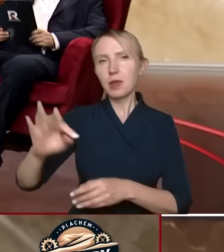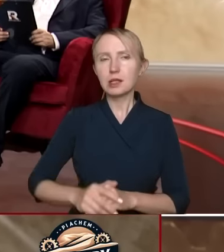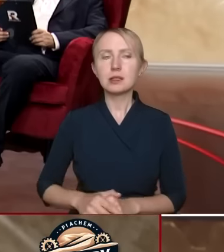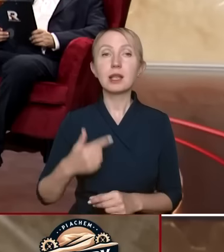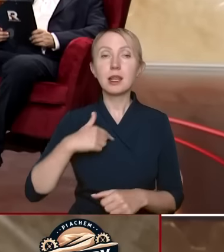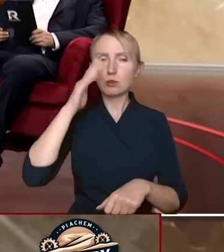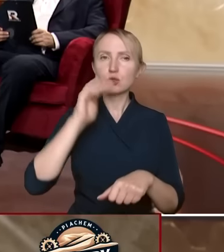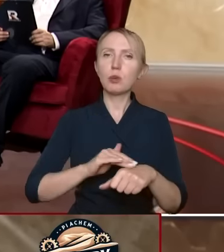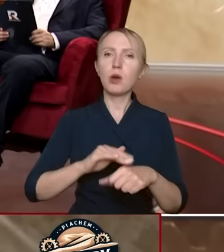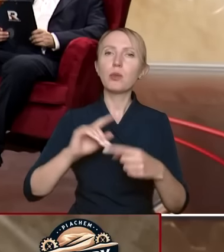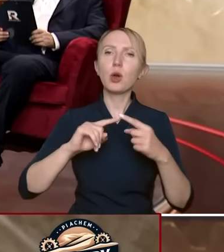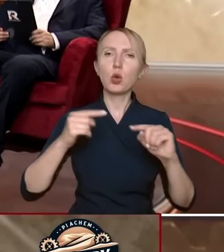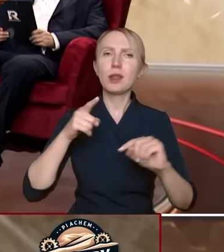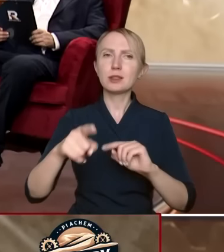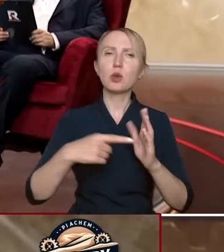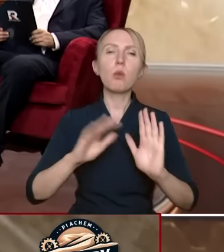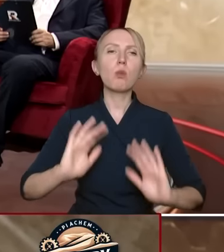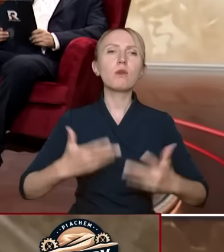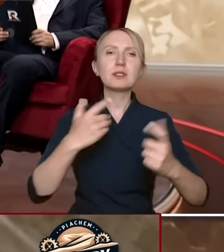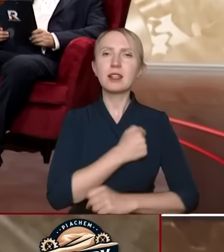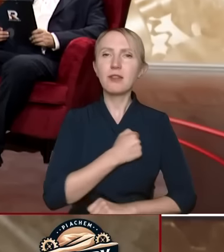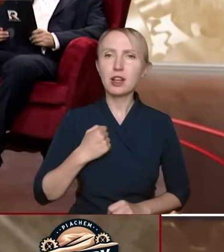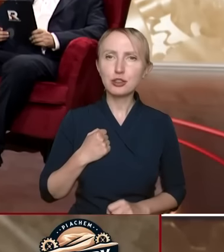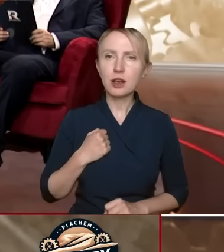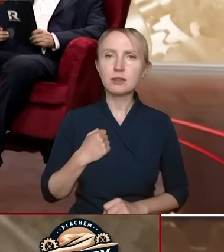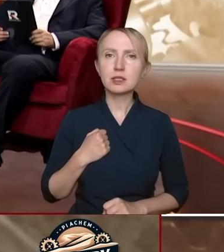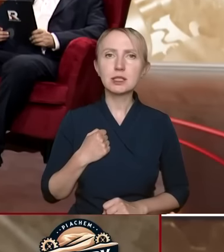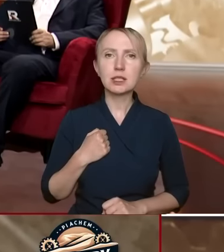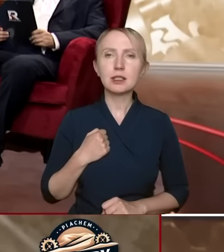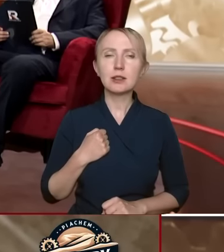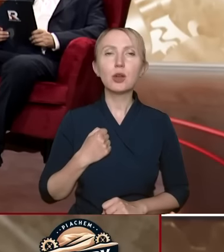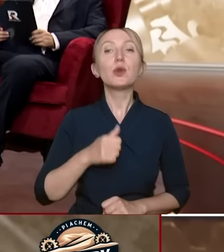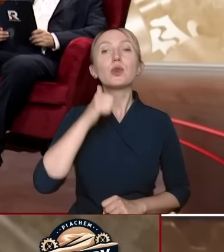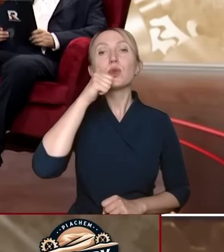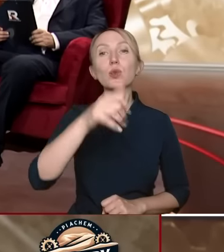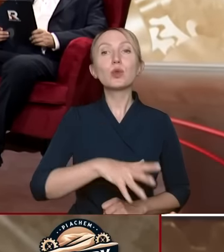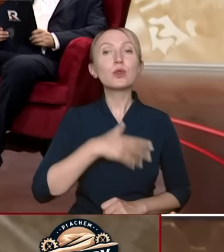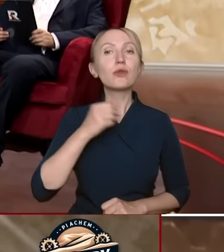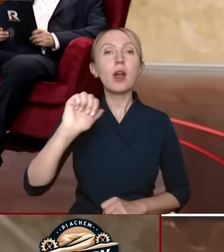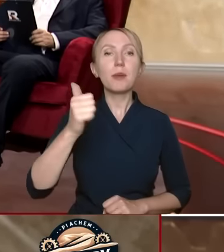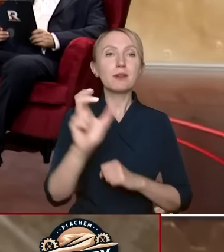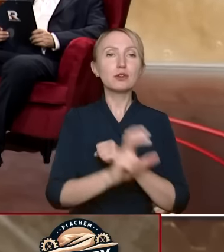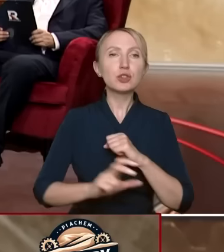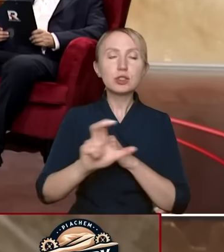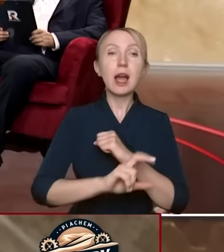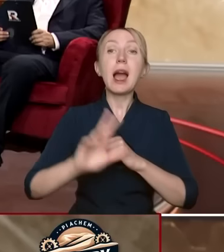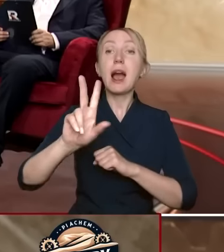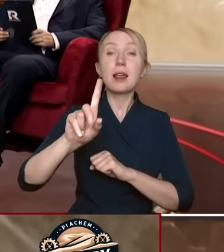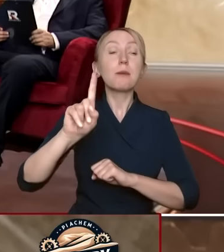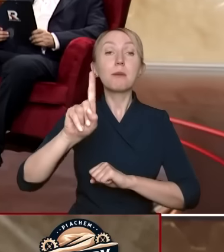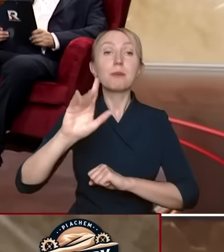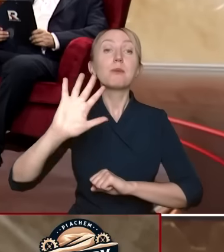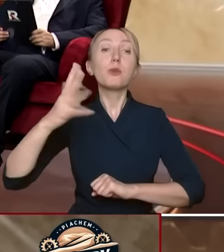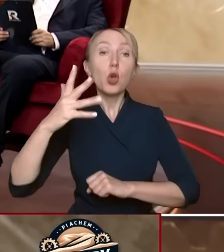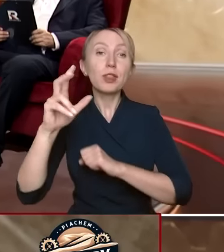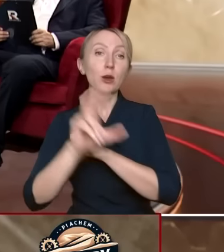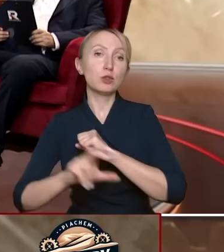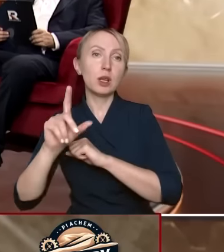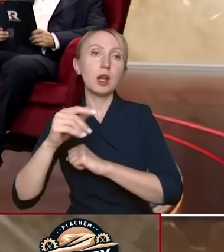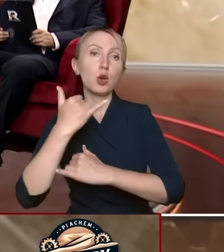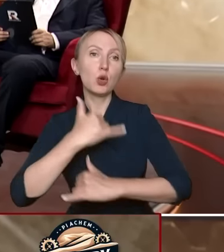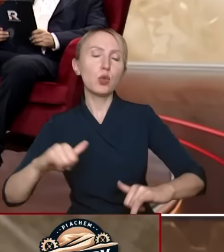że w kontekście właśnie Powstania Warszawskiego jutro świętujemy 1 sierpnia, ale 5 sierpnia jest